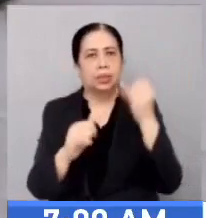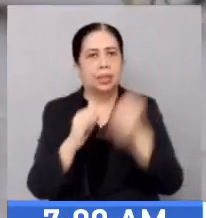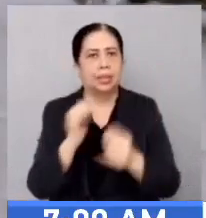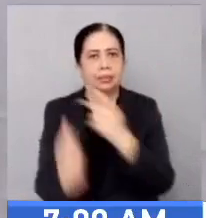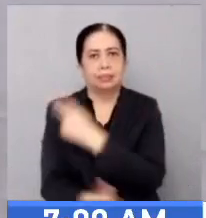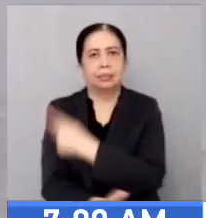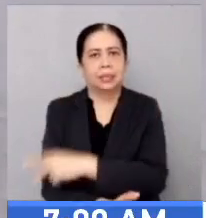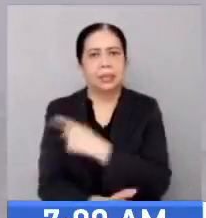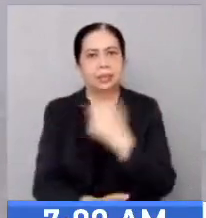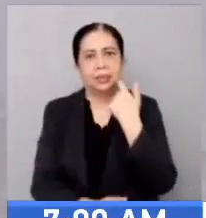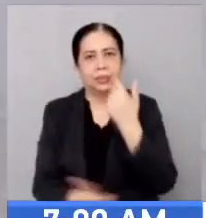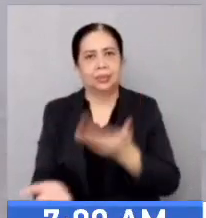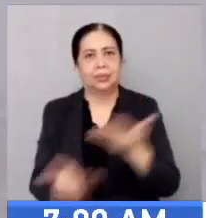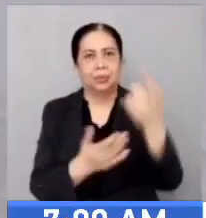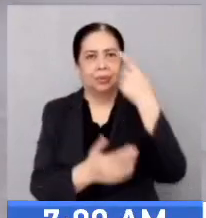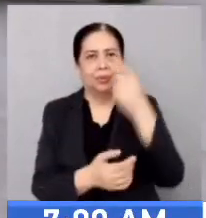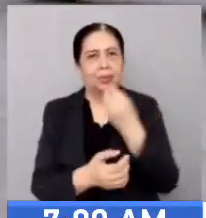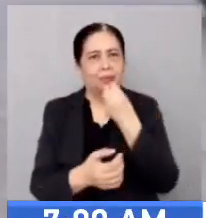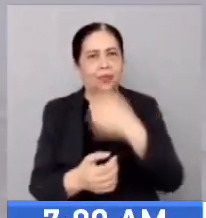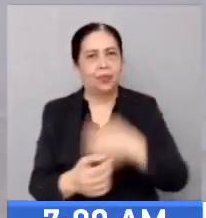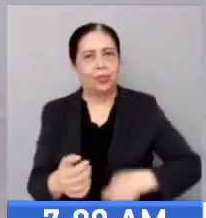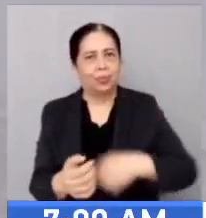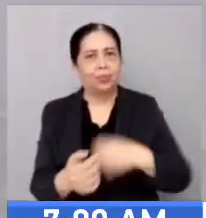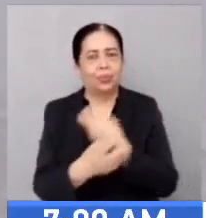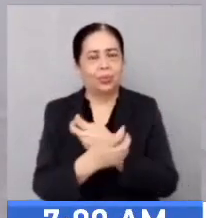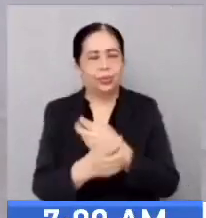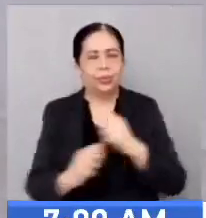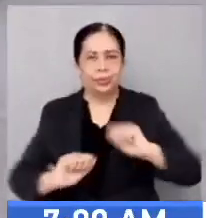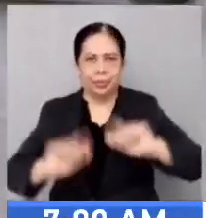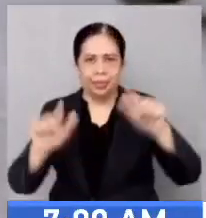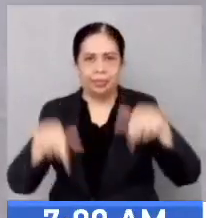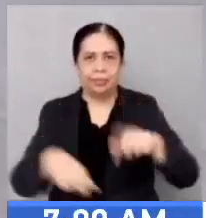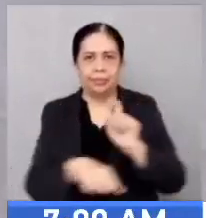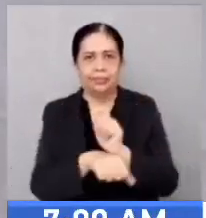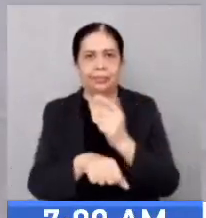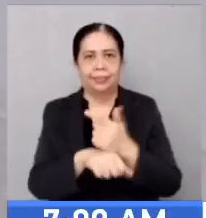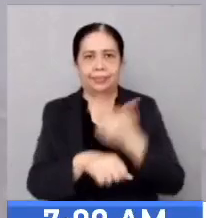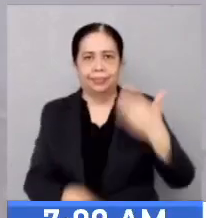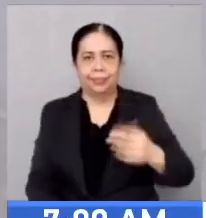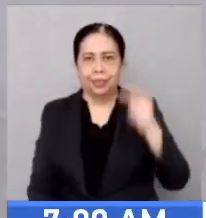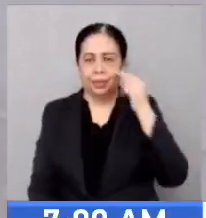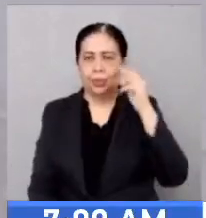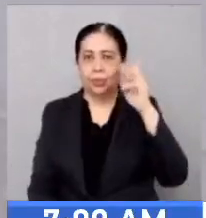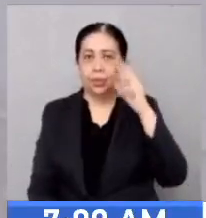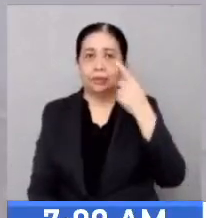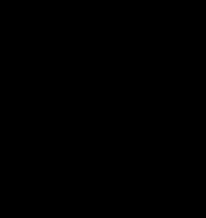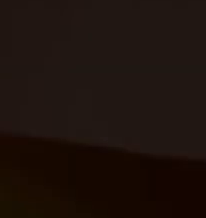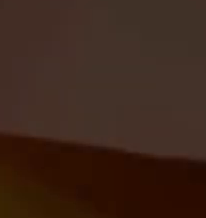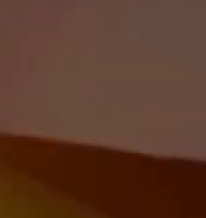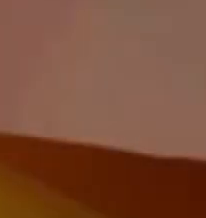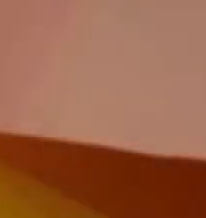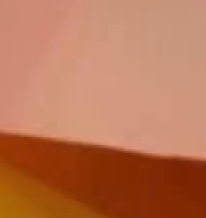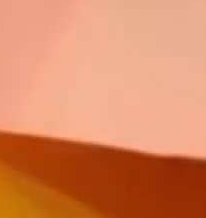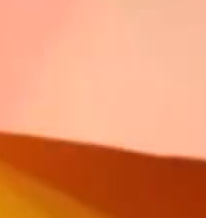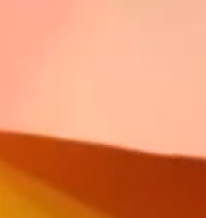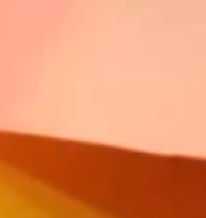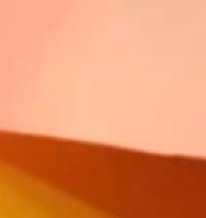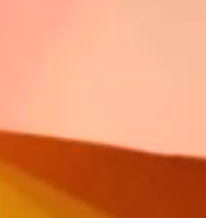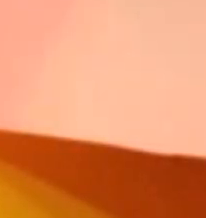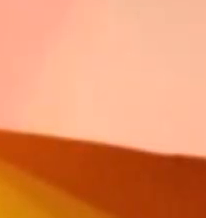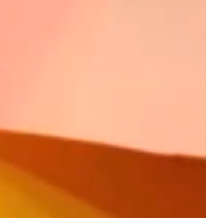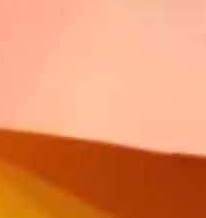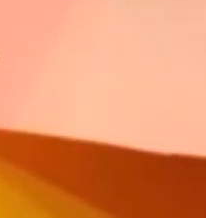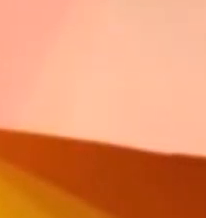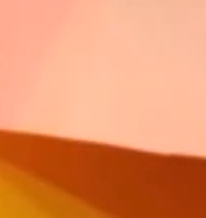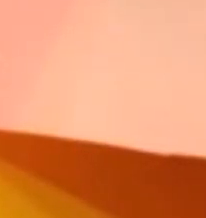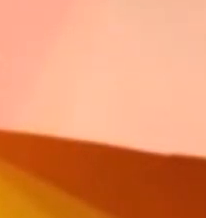dinala roon. Live mula rito sa Taguig City, ako si Nico Wahe para sa GMA Integrated News. Kapuso,